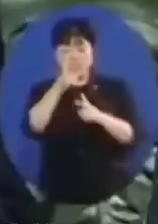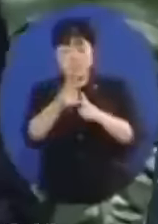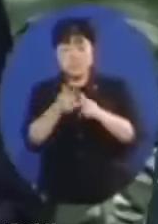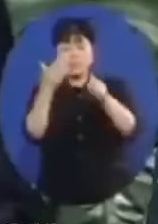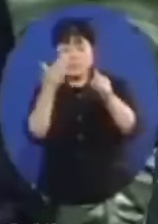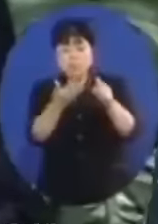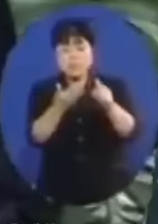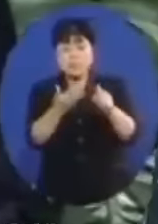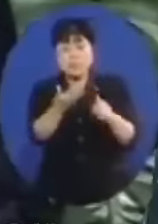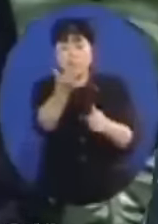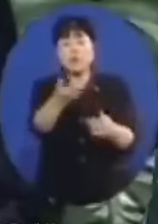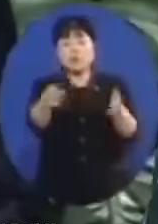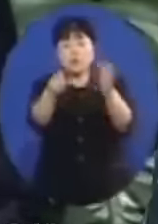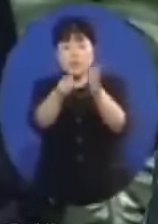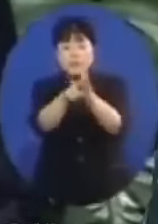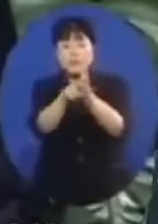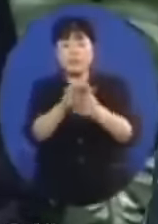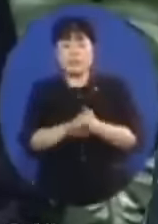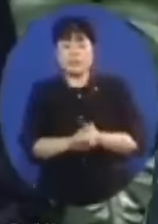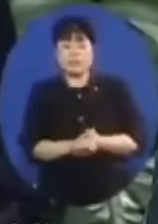예수님이 여러분을 위해서